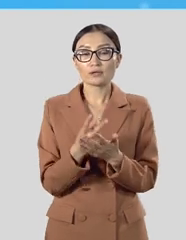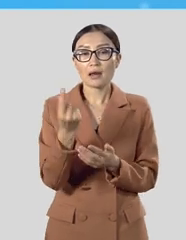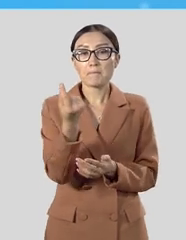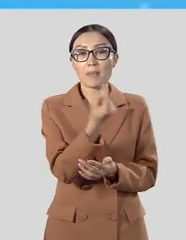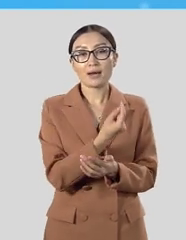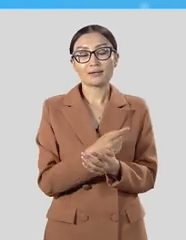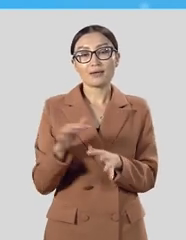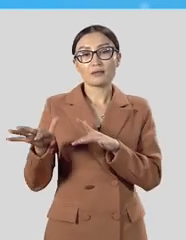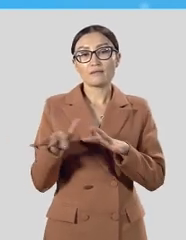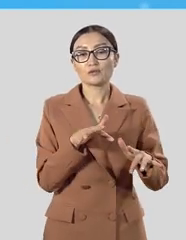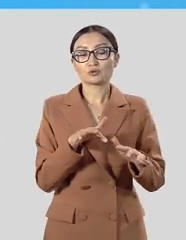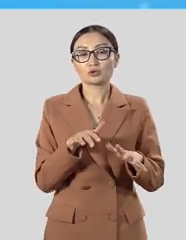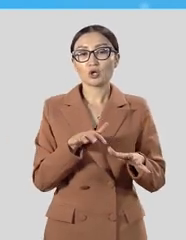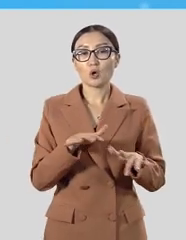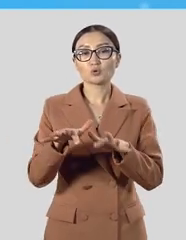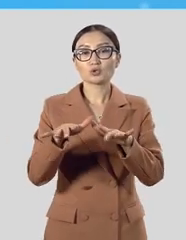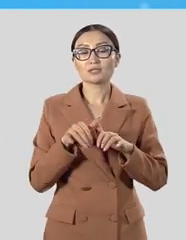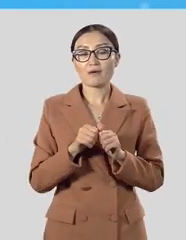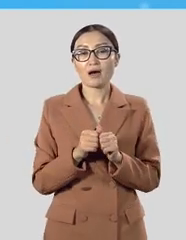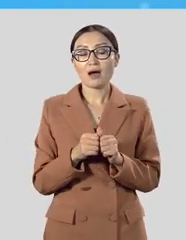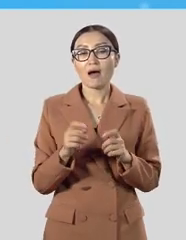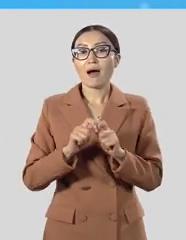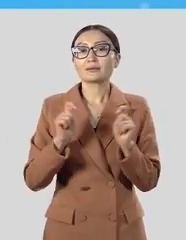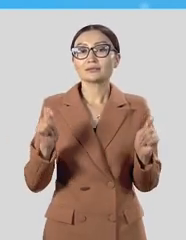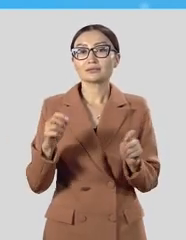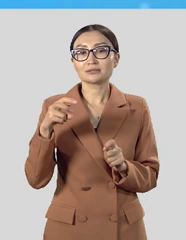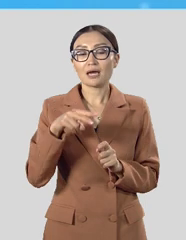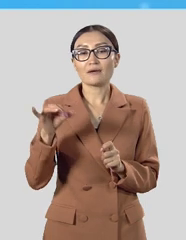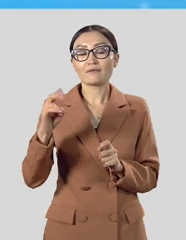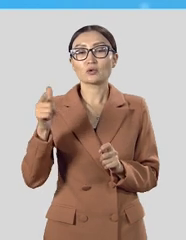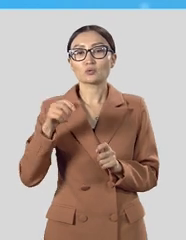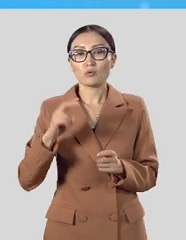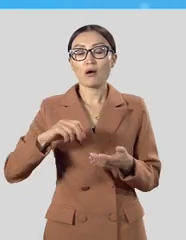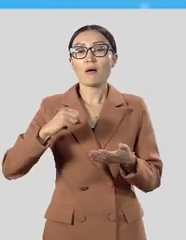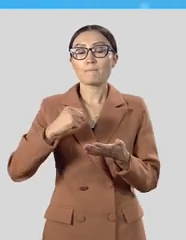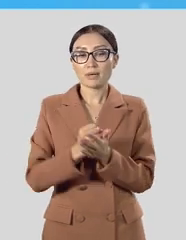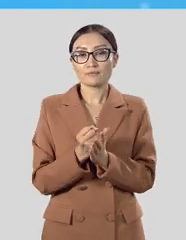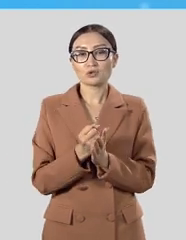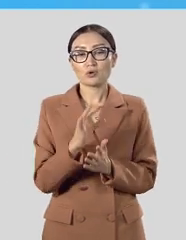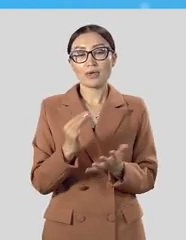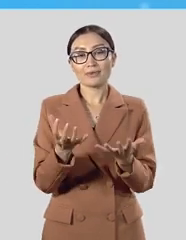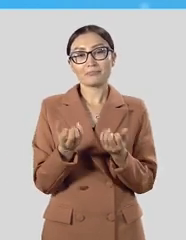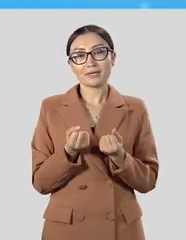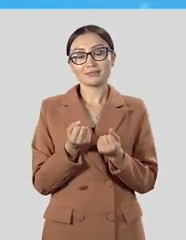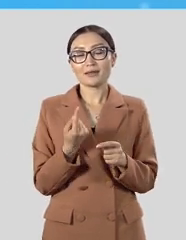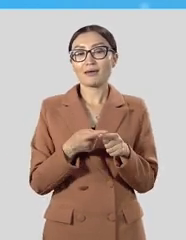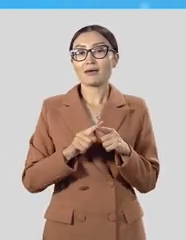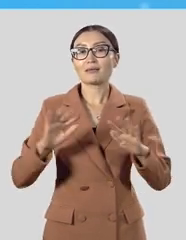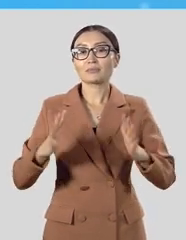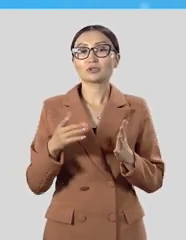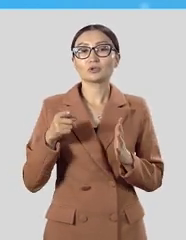маленькие движущиеся существа. Открытие Левенгука подтверждено и признано. Это